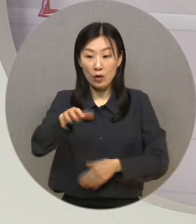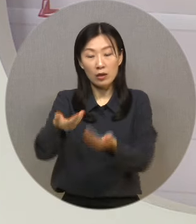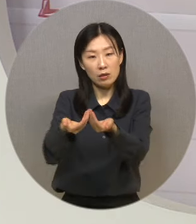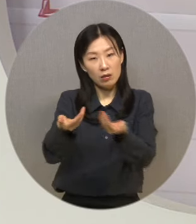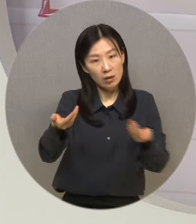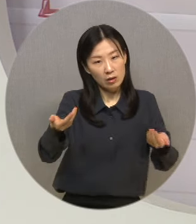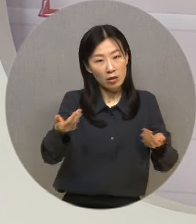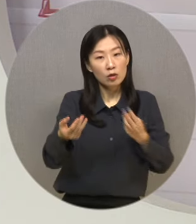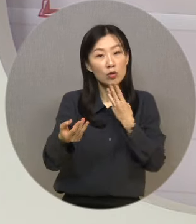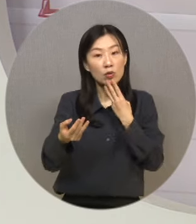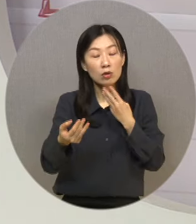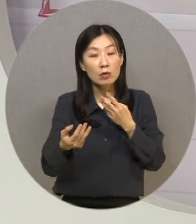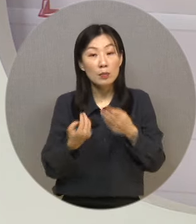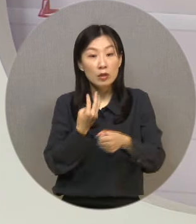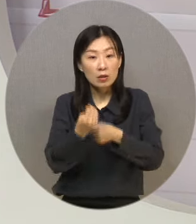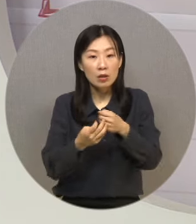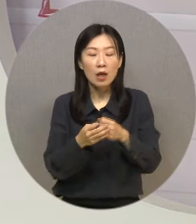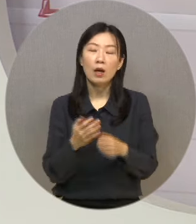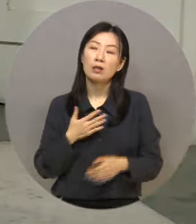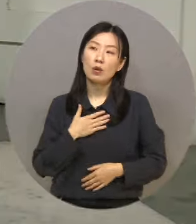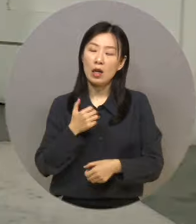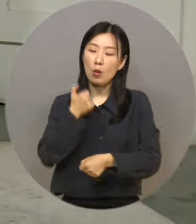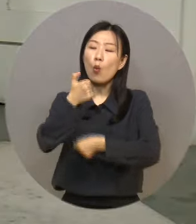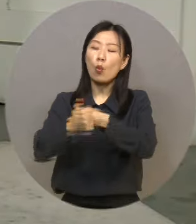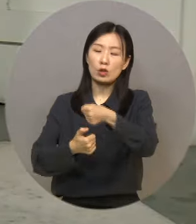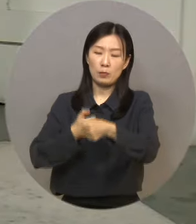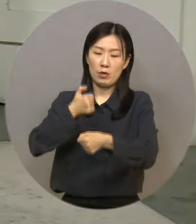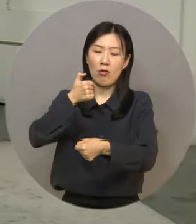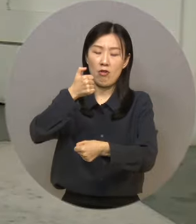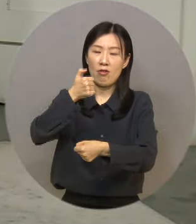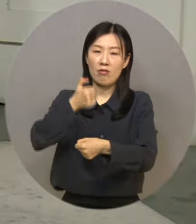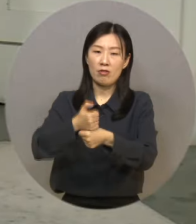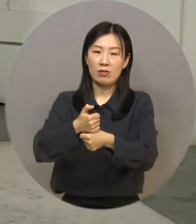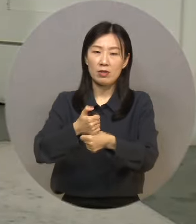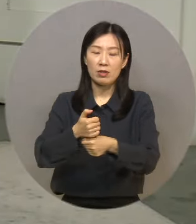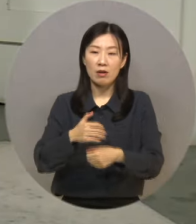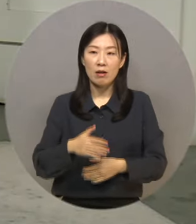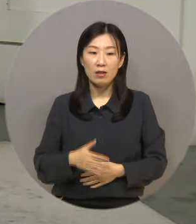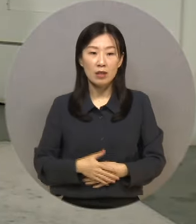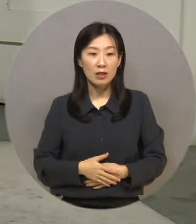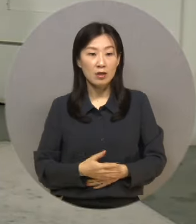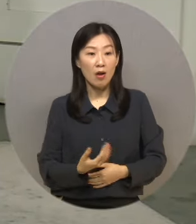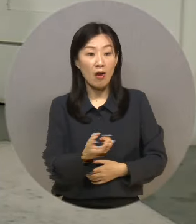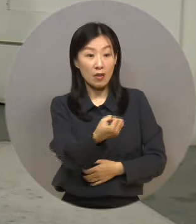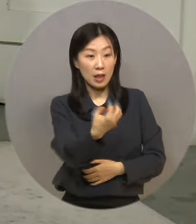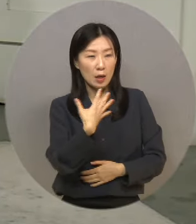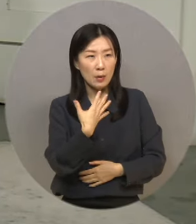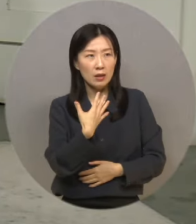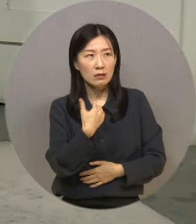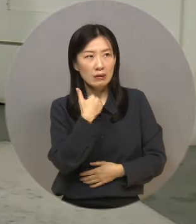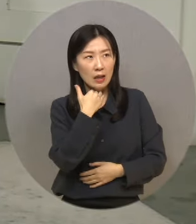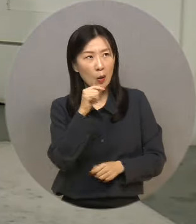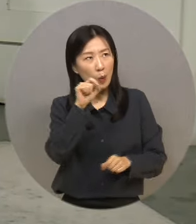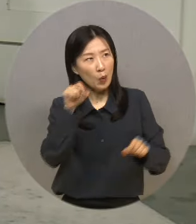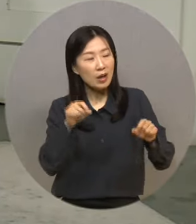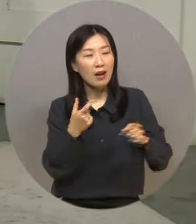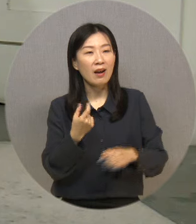한 50년 됐습니다. 어머나, 그래서 그 시간이 걸렸구나. 네. 보통 분들은 몇 년 걸리셨냐 그러면 5년이야, 3년이야 금방